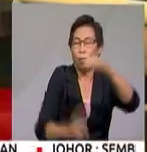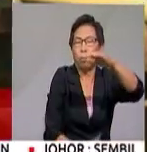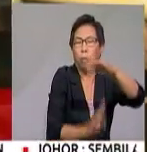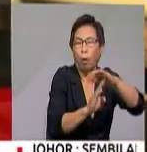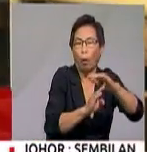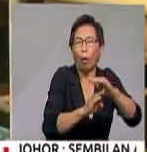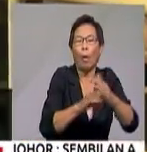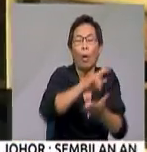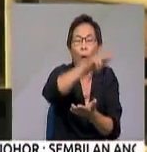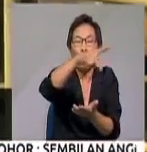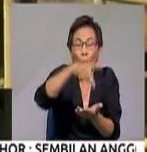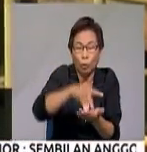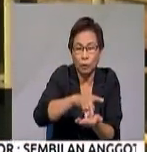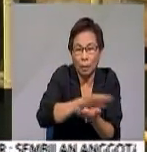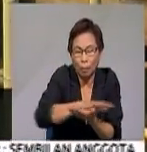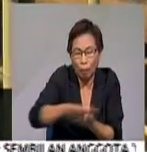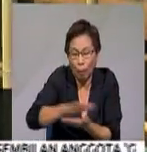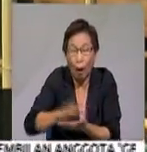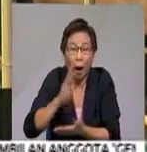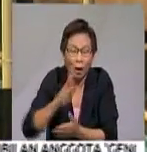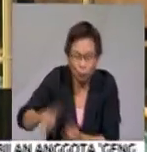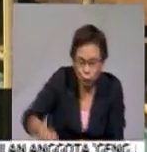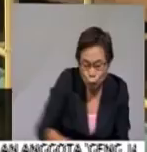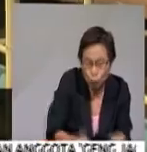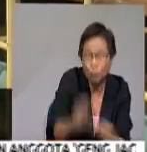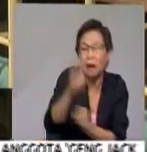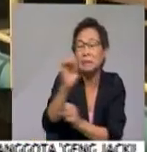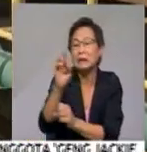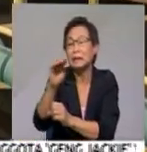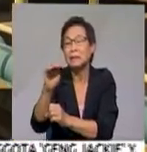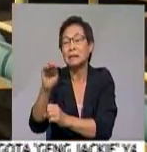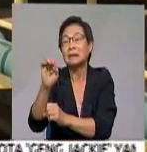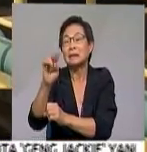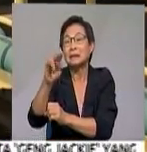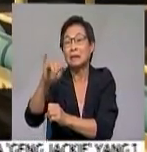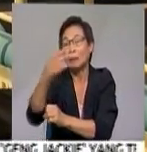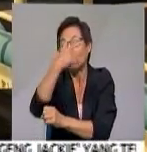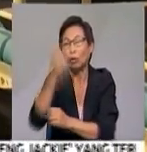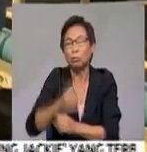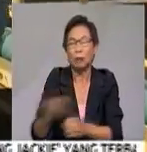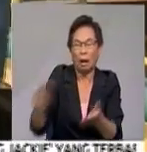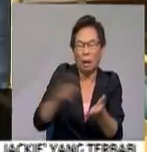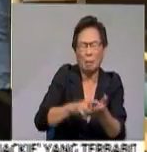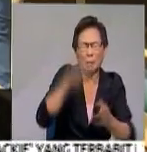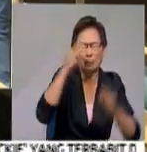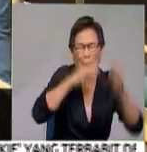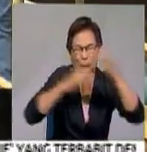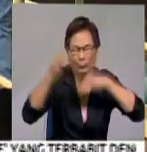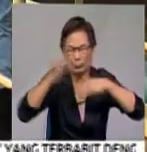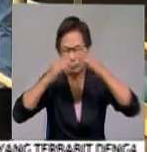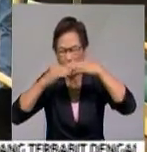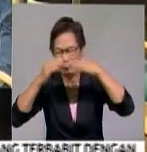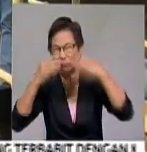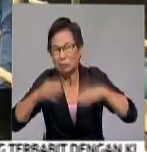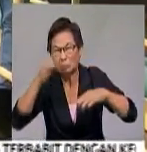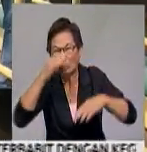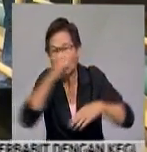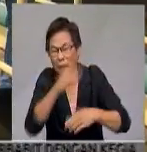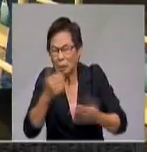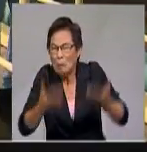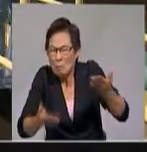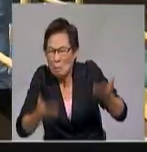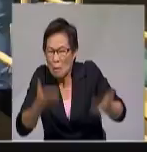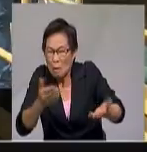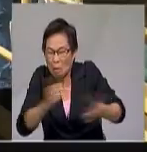rawatan air Sungai Semenye semalam berikutan terdapat laporan pencemaran bau dan mereka juga telah turut mendakwa ia